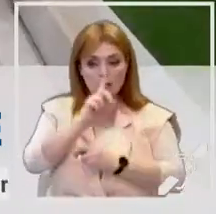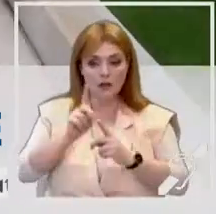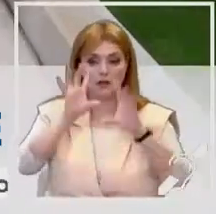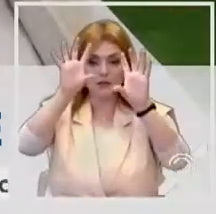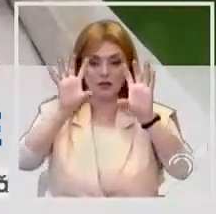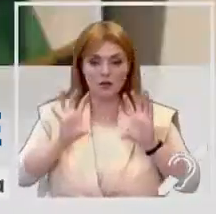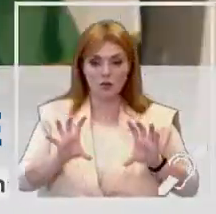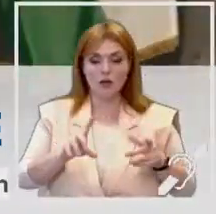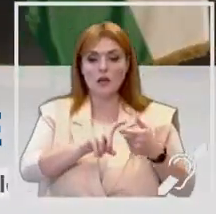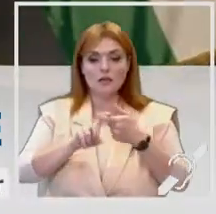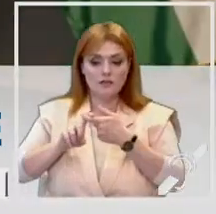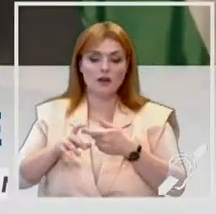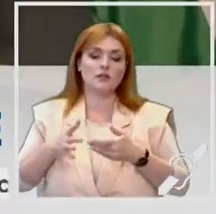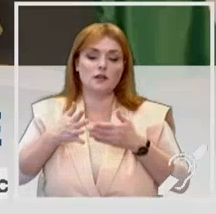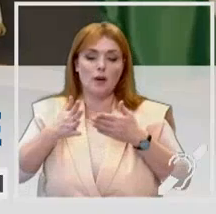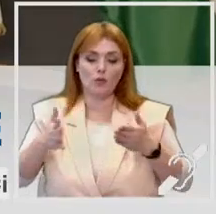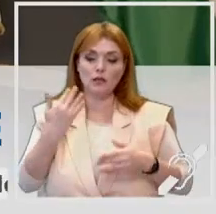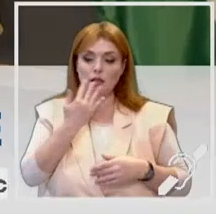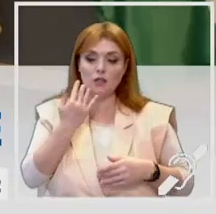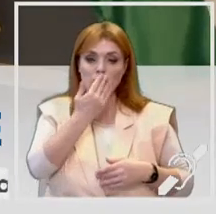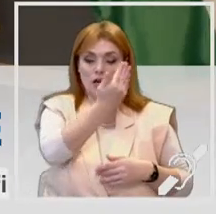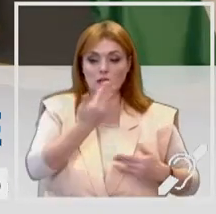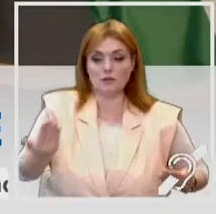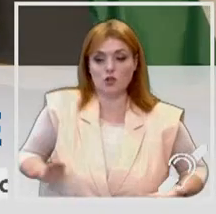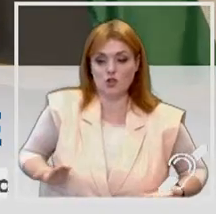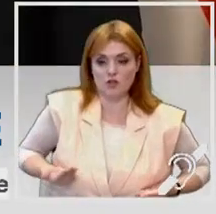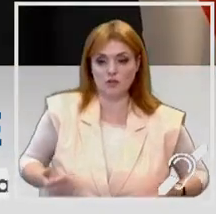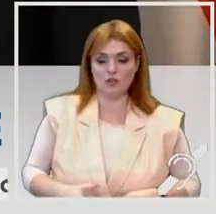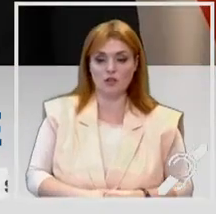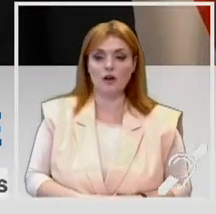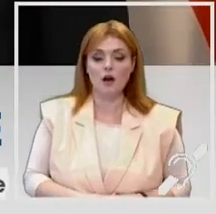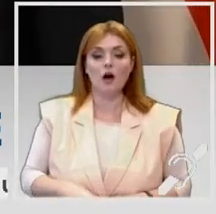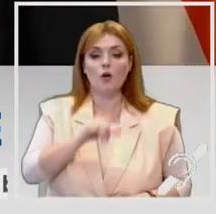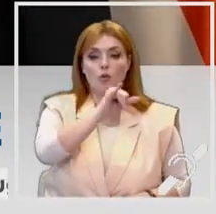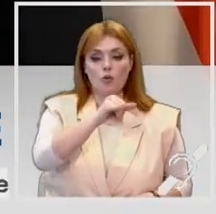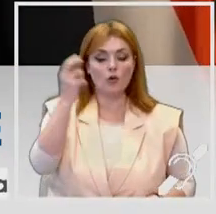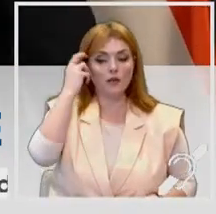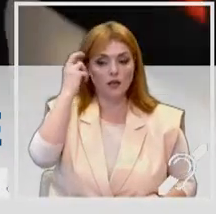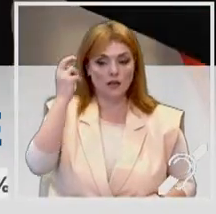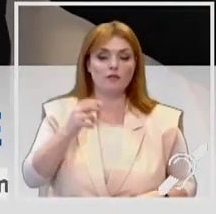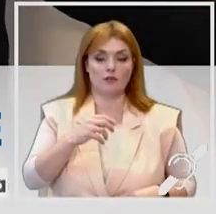alinia recomandărilor Uniunii Europene. Kievul a avut în ultimele luni contacte la cel mai înalt nivel cu guvernul